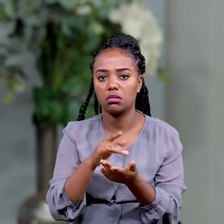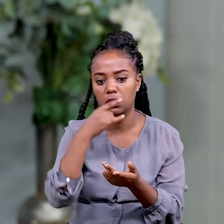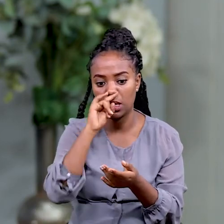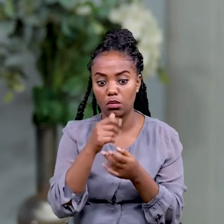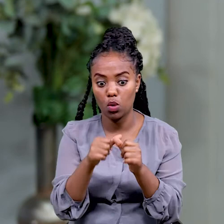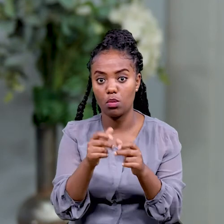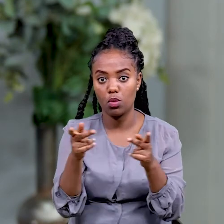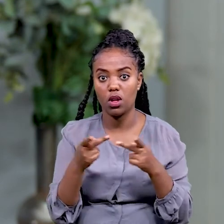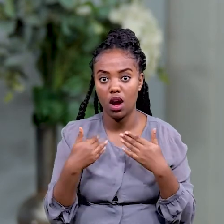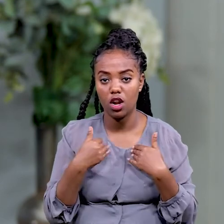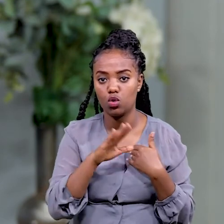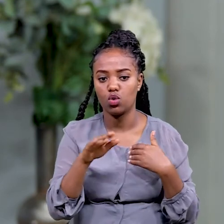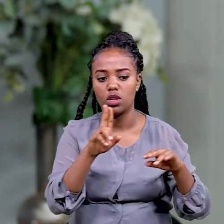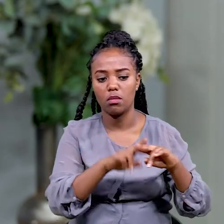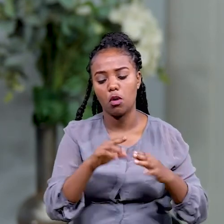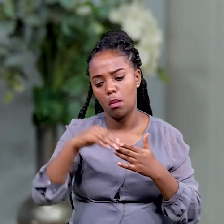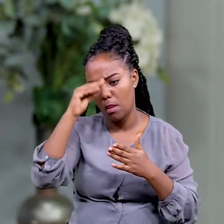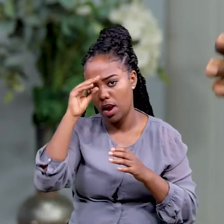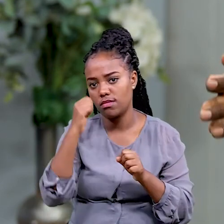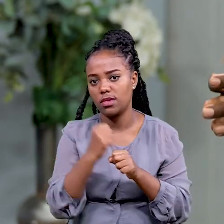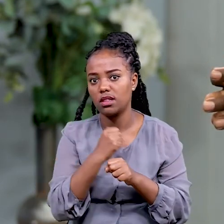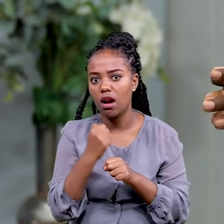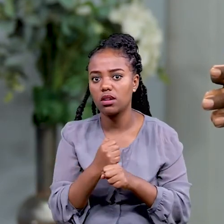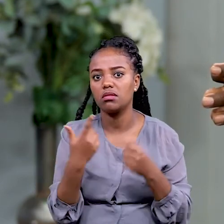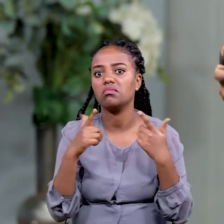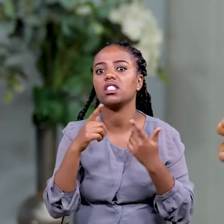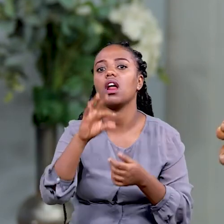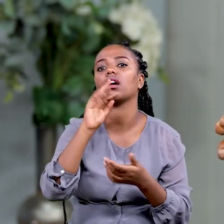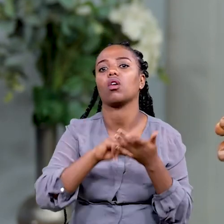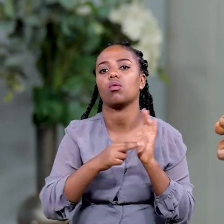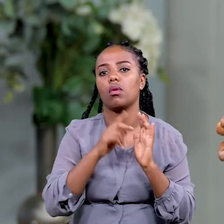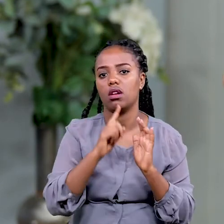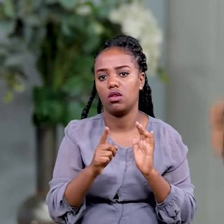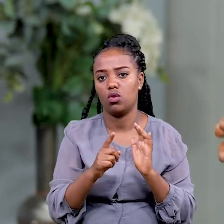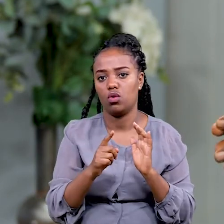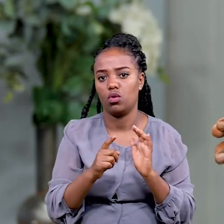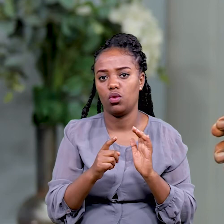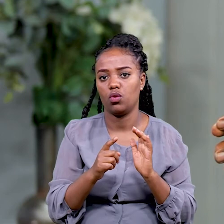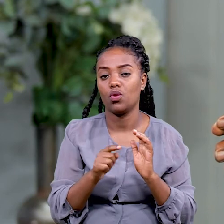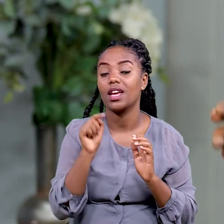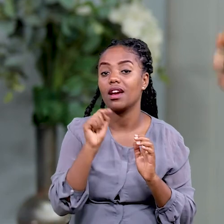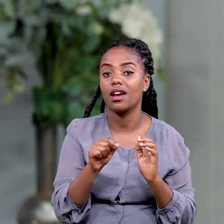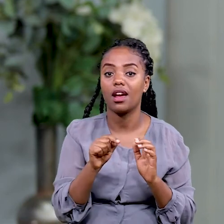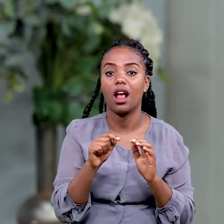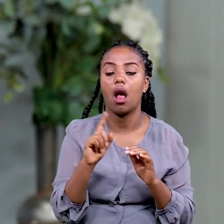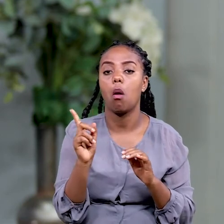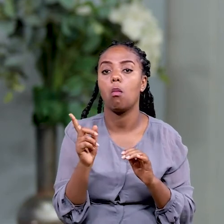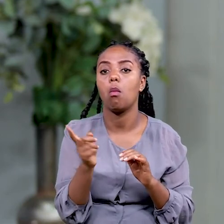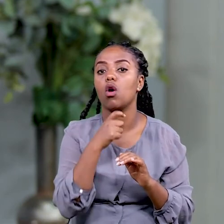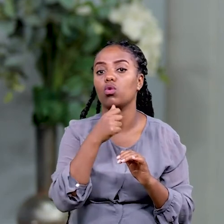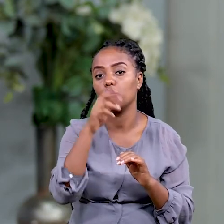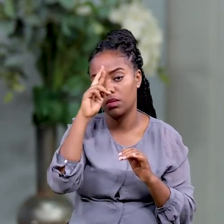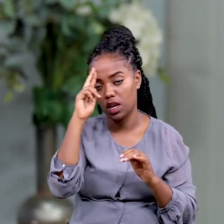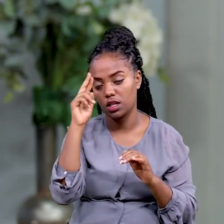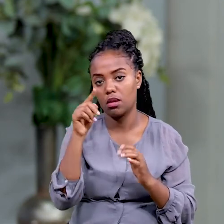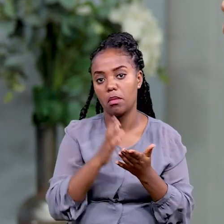ህፃናቶቹ የሚቆዩበት ቦታ ካለ ልጆቻቸውን እዛ አስቀምጦ ለመማር ለመስራት እድል ያገኛሉ ማለት ነው፣ ለመሰልጠን እድል ያገኛሉ ማለት ነው። ይሄ ባለመኖሩ